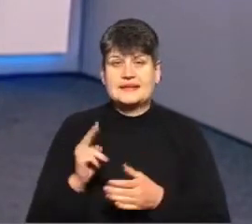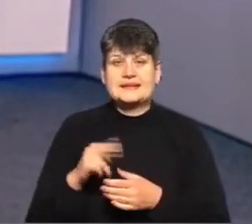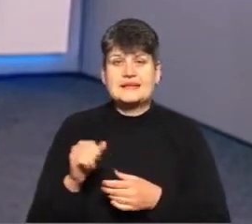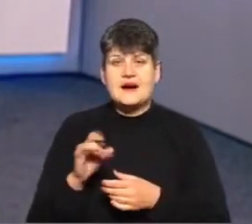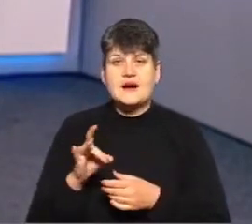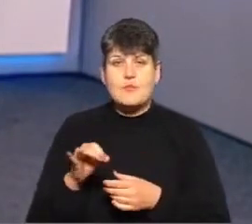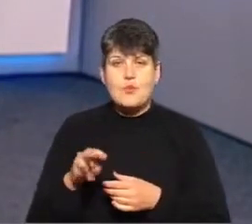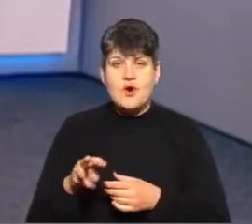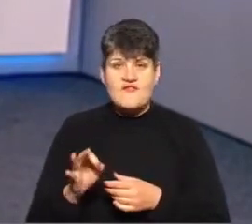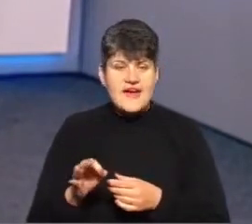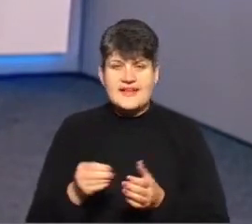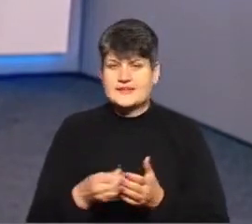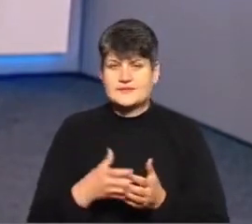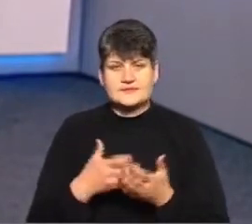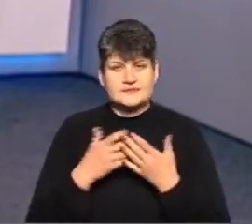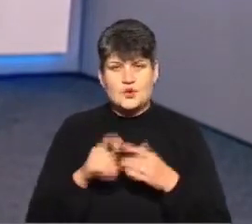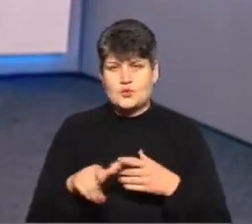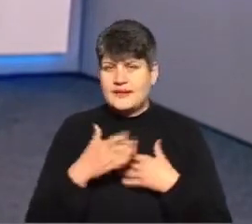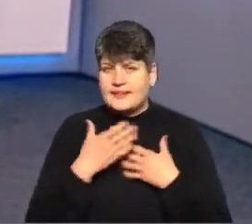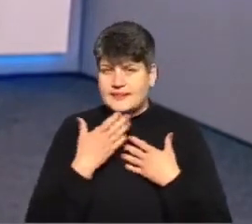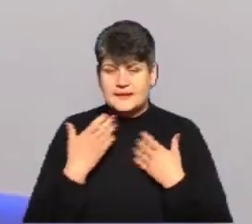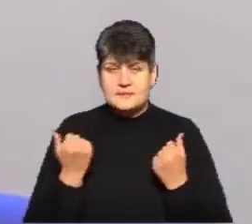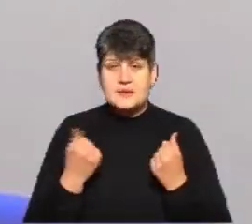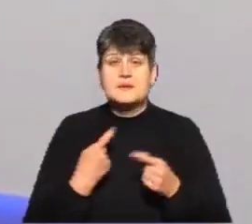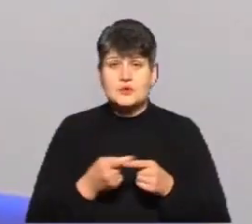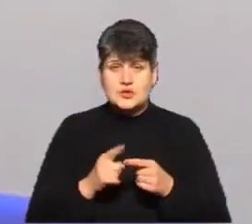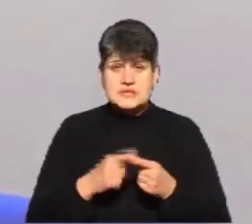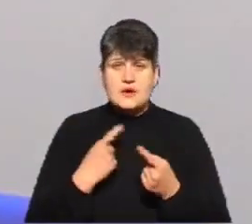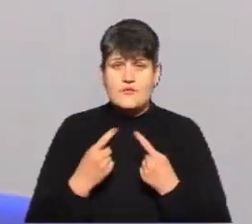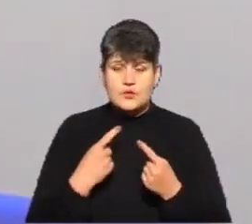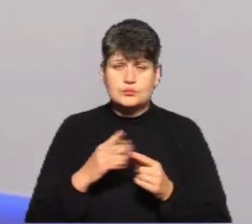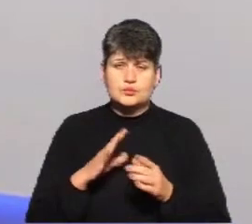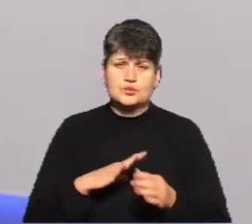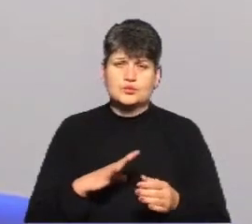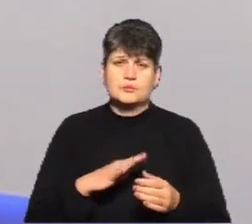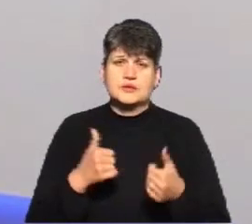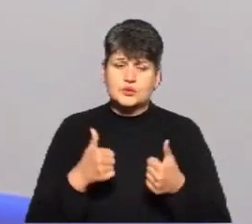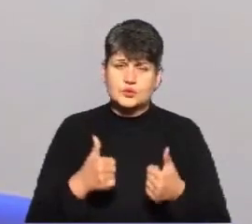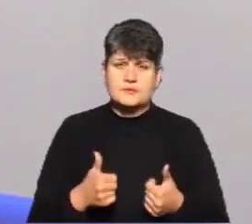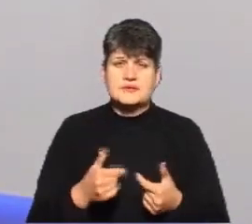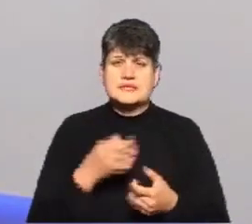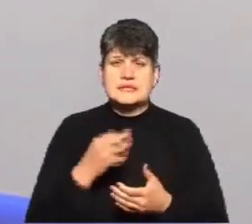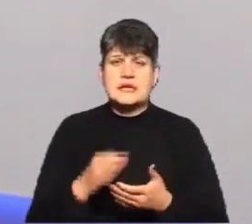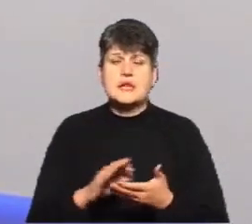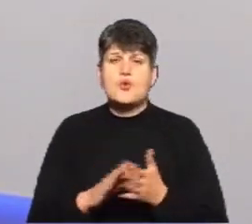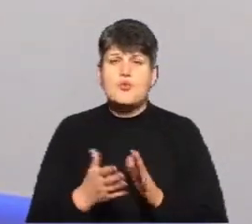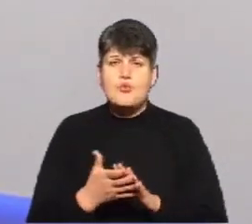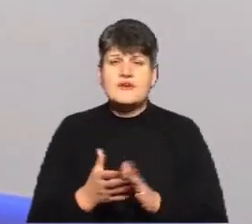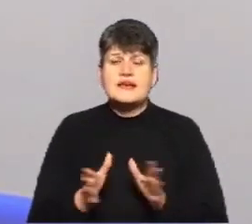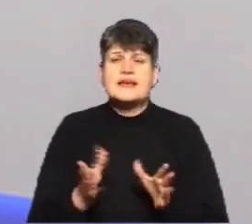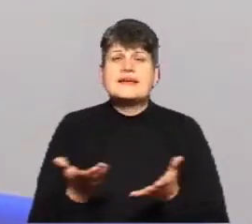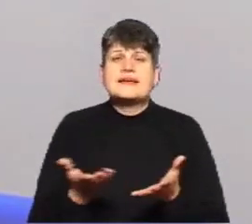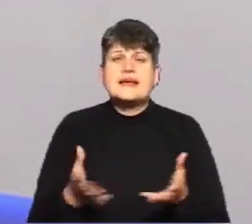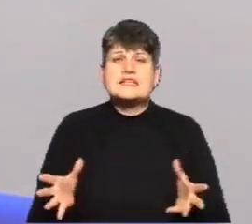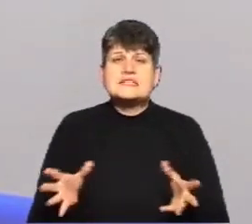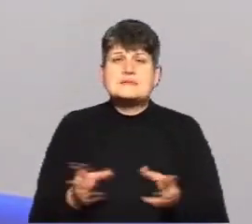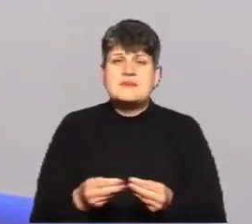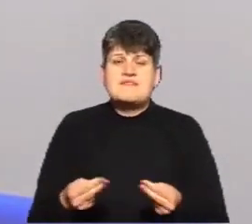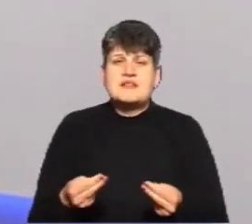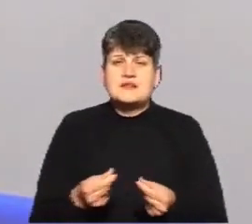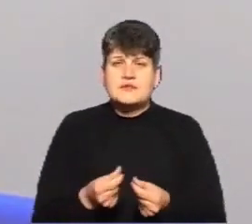людьми. Оскільки ми про це говоримо, було б добре, якби ви сказали, які там умови, яке співфінансування і чи потрібно там об'єднуватися, для